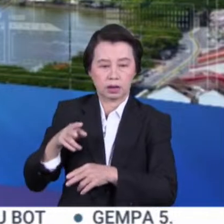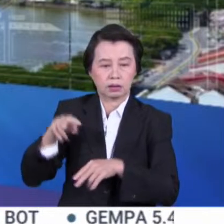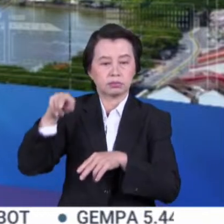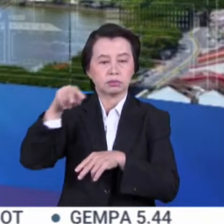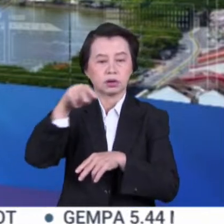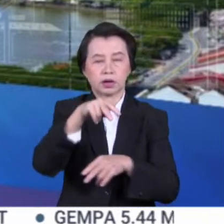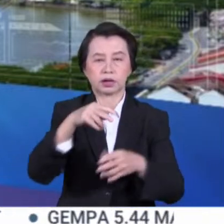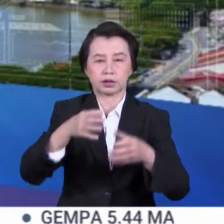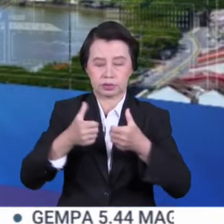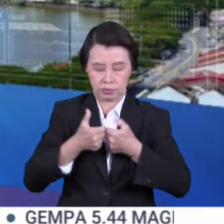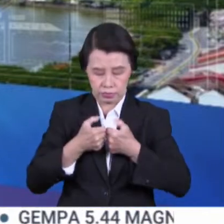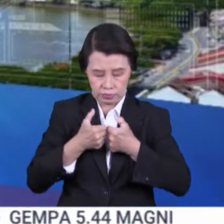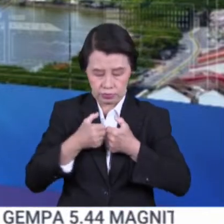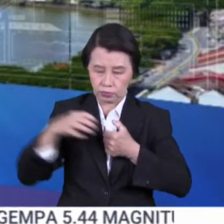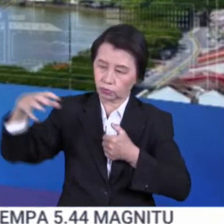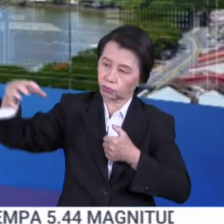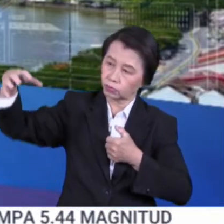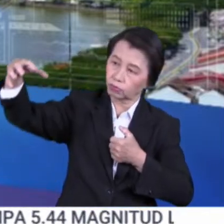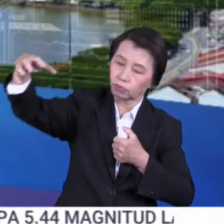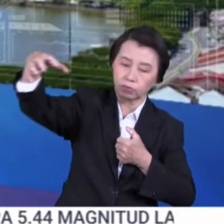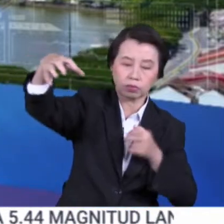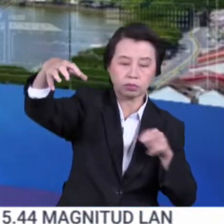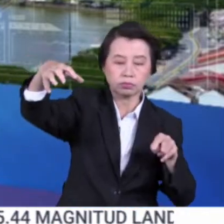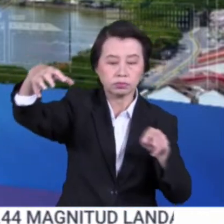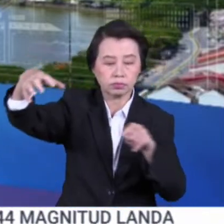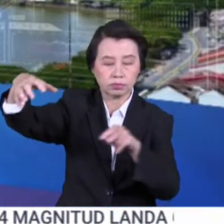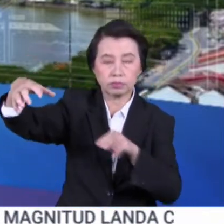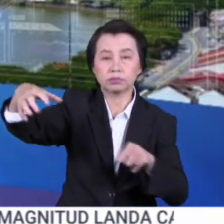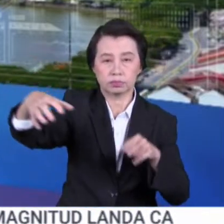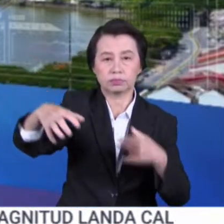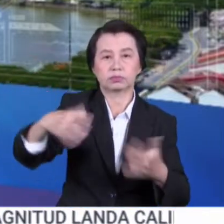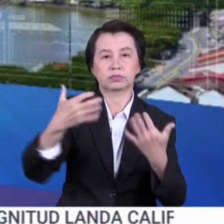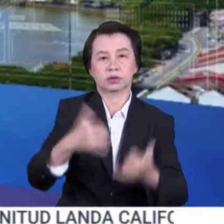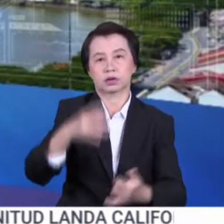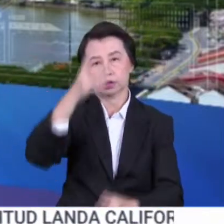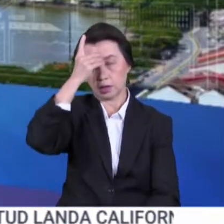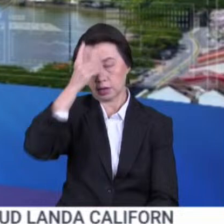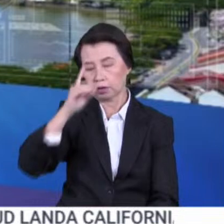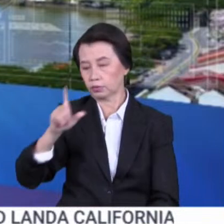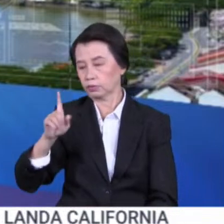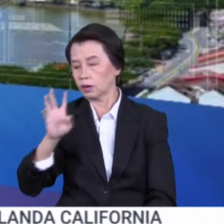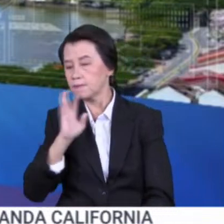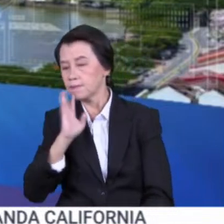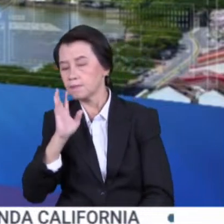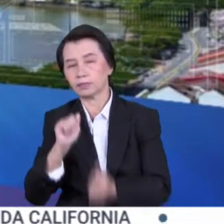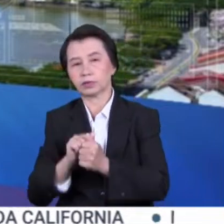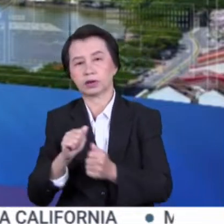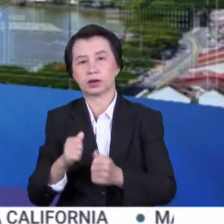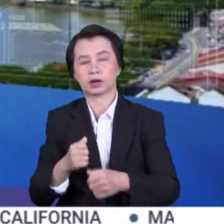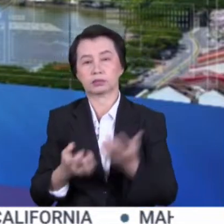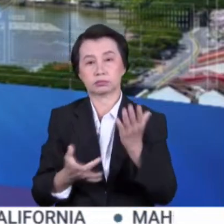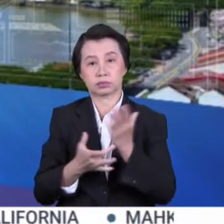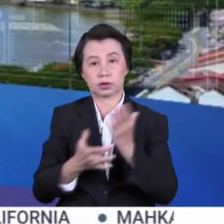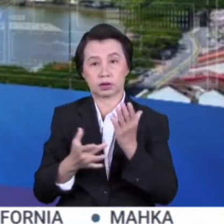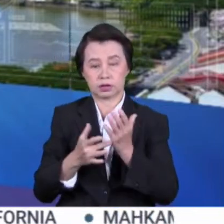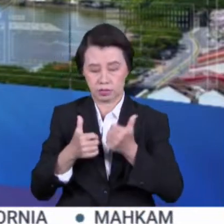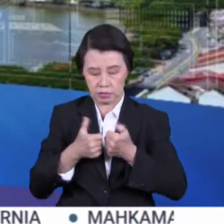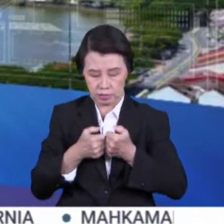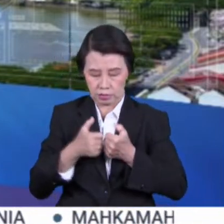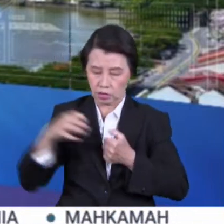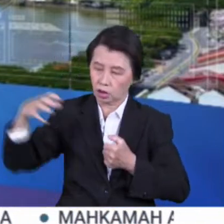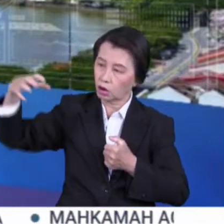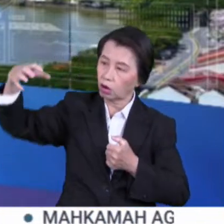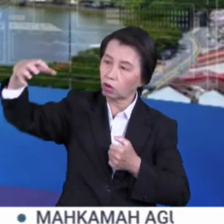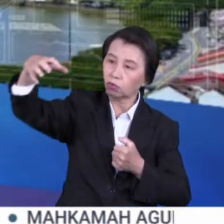Menteri Perancangan Bandar, Pentadbiran Tanah dan Alam Sekitar, Dato' Len Talib Saleh berkata dengan teknologi pemantauan yang efektif